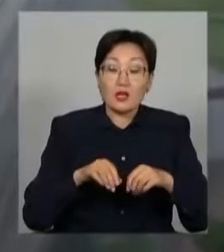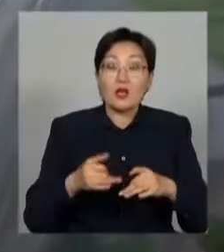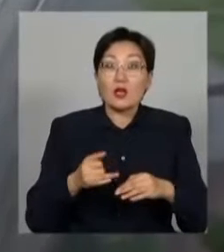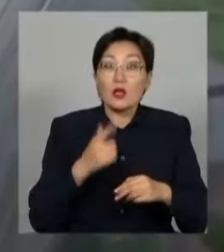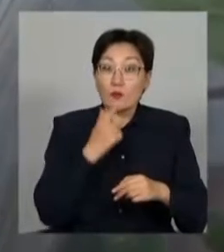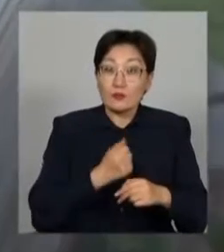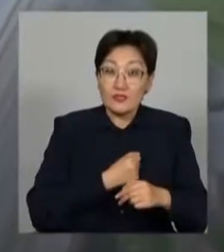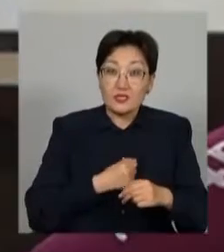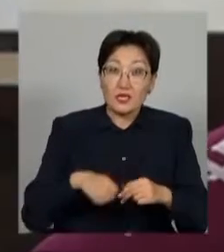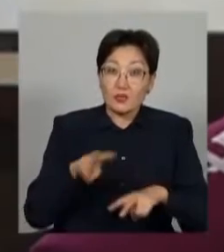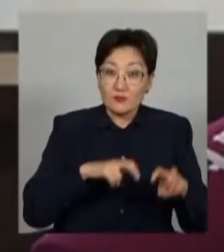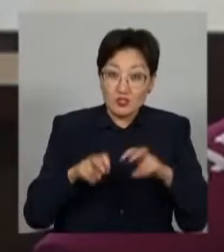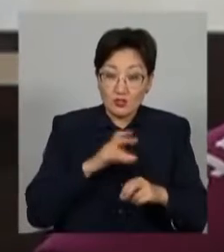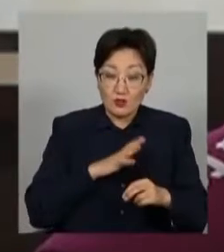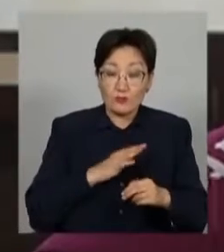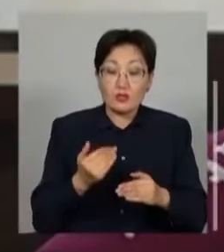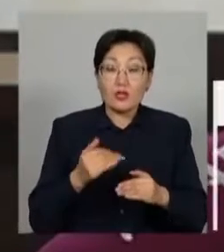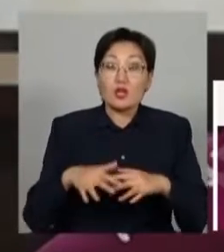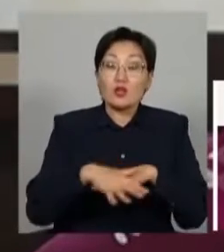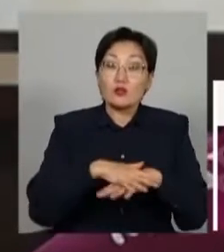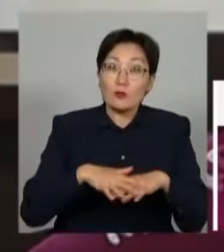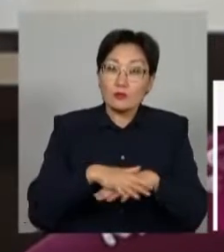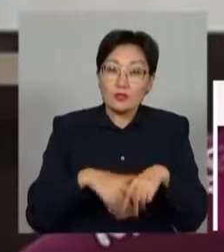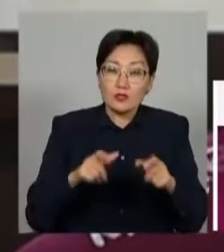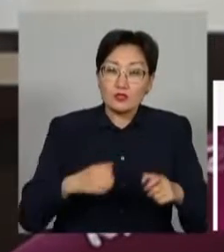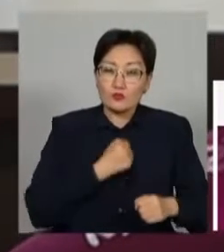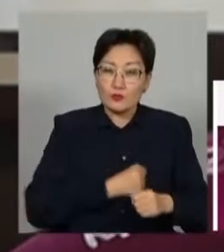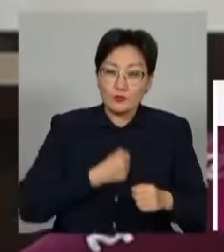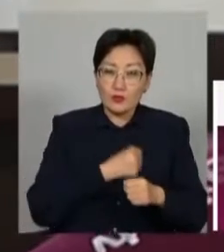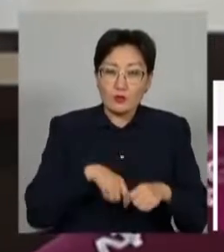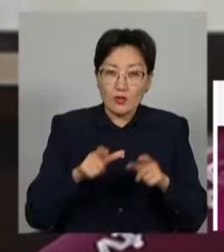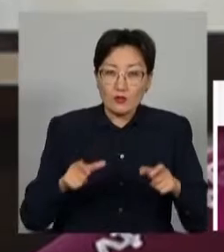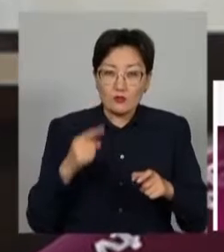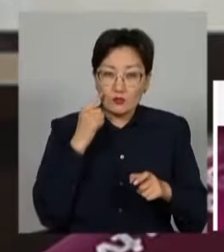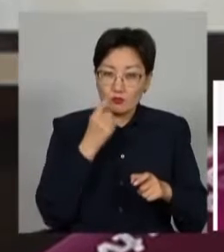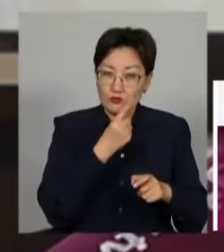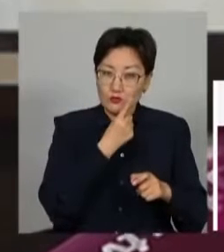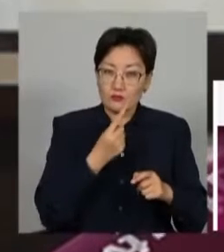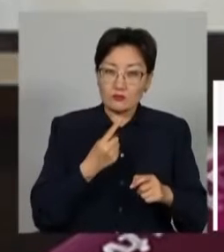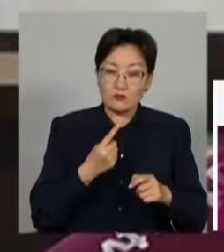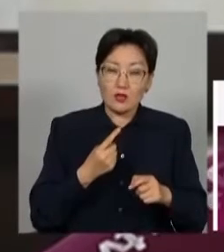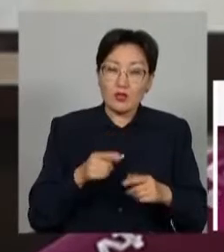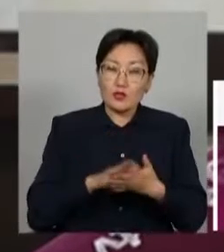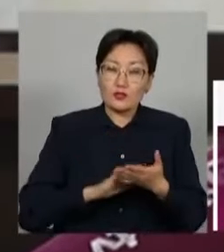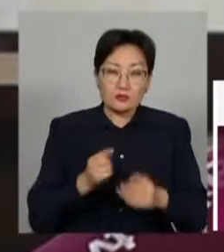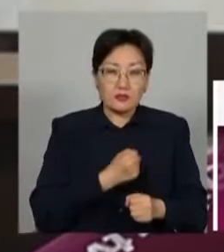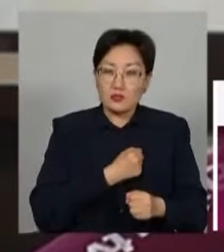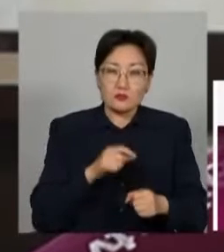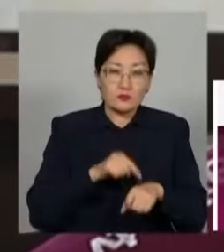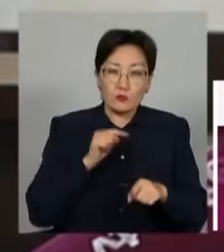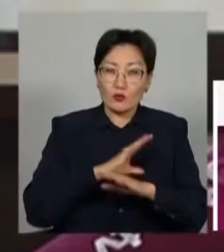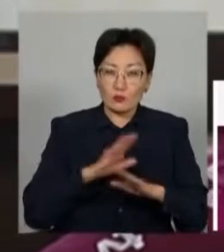сарбаздарды іздепті. Ол кісілер енді кірген кезде действительно агрессивно болды. Көздерінде прям андай ешқандай жанашырлық